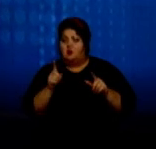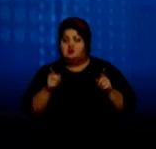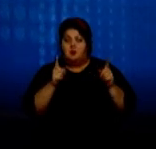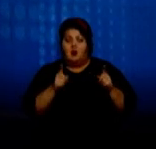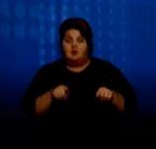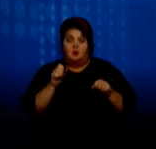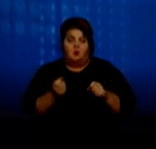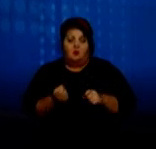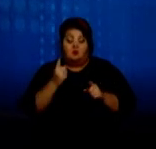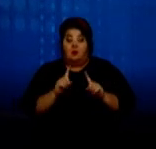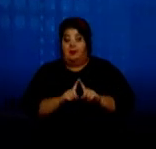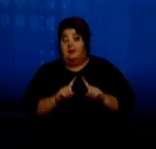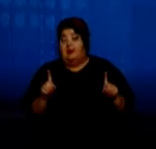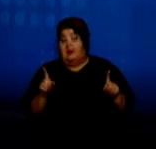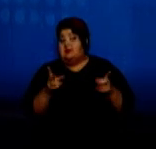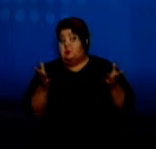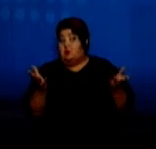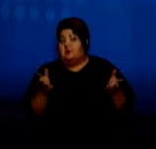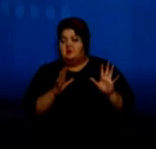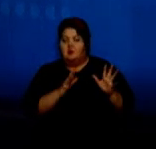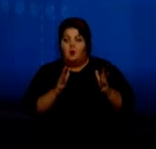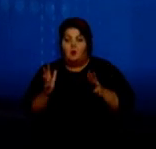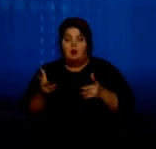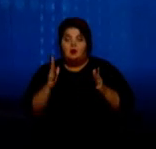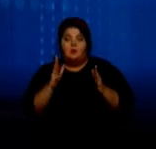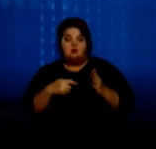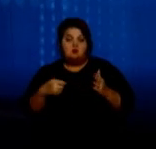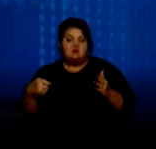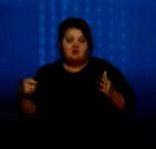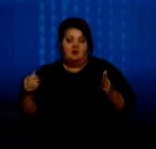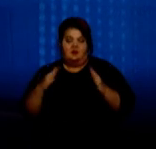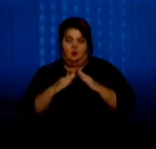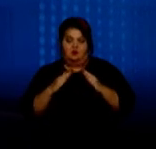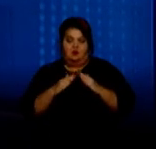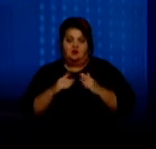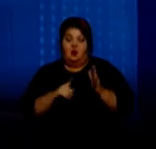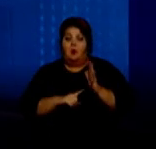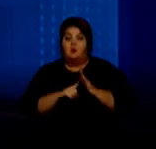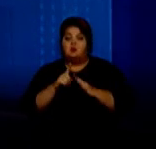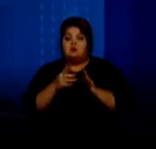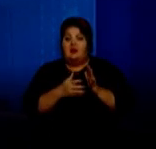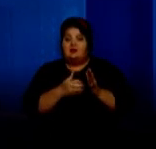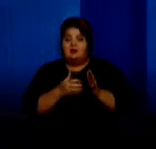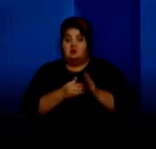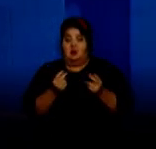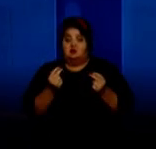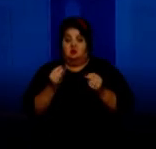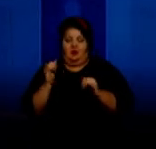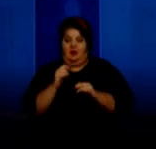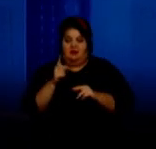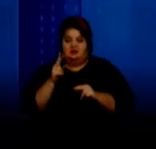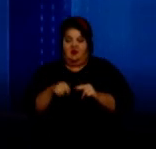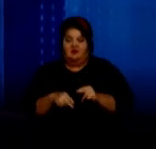вийти якісь несподівані моменти, які будуть затягувати будівництво. Ну, починаючи з нестачі коштів і